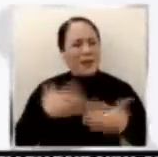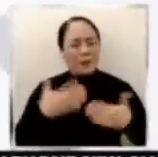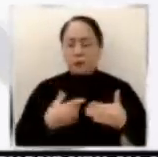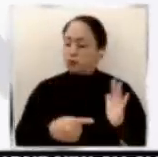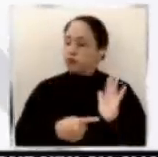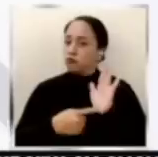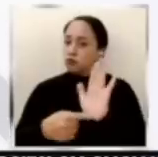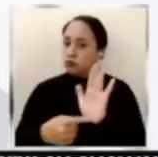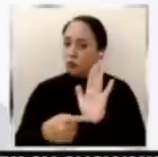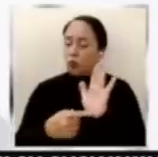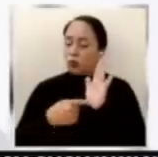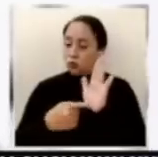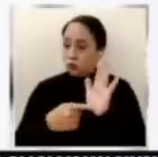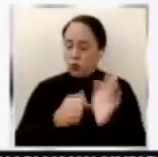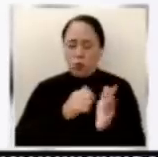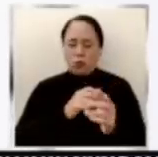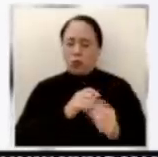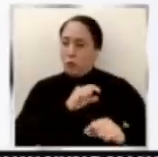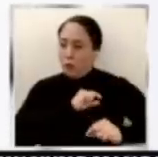operatiba na